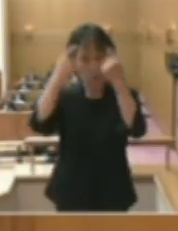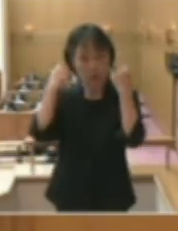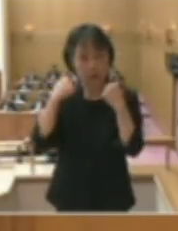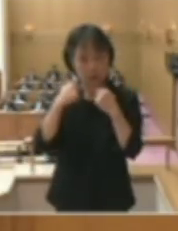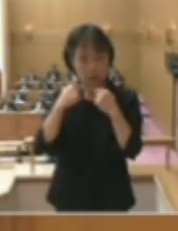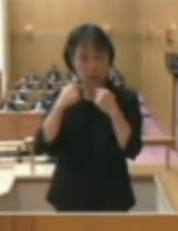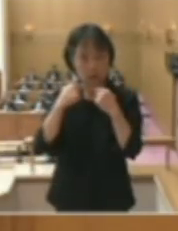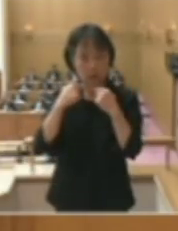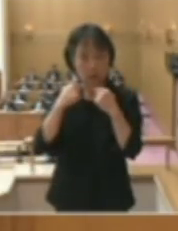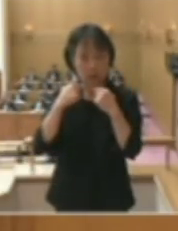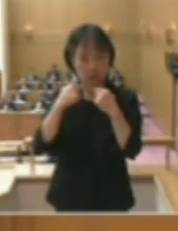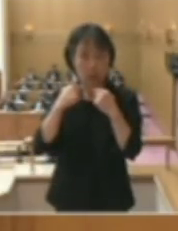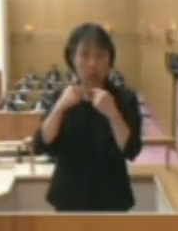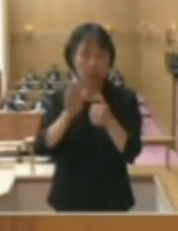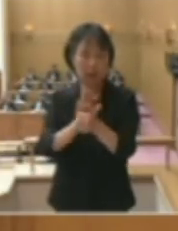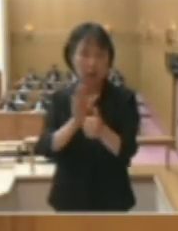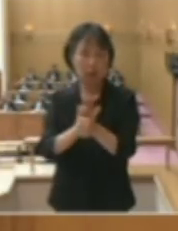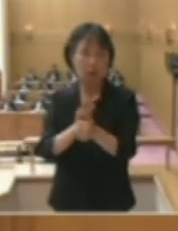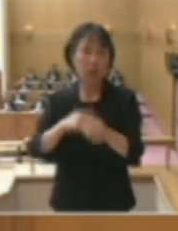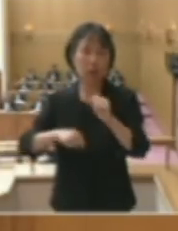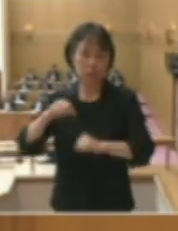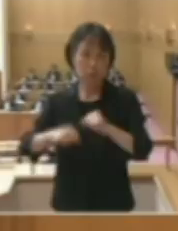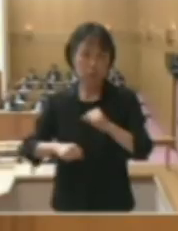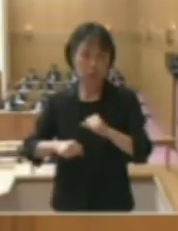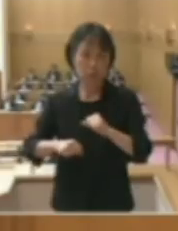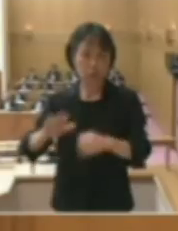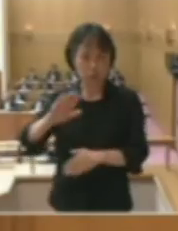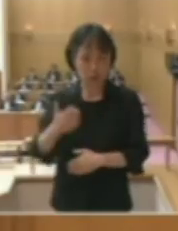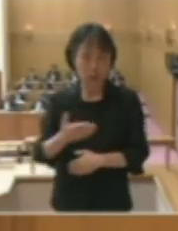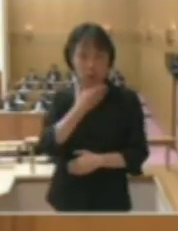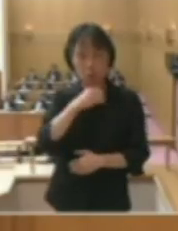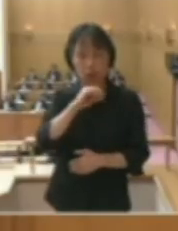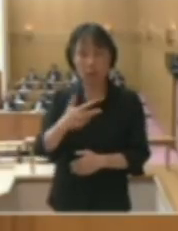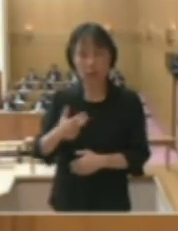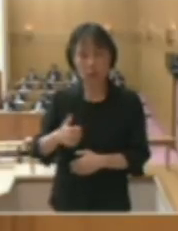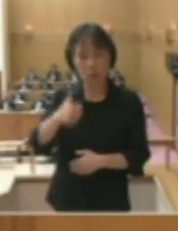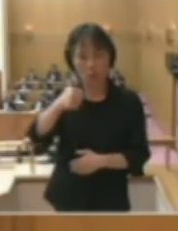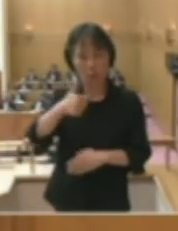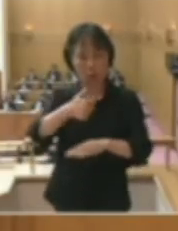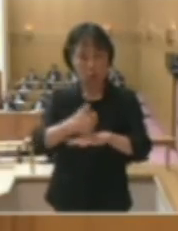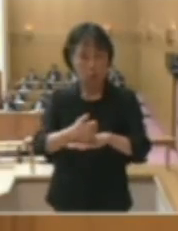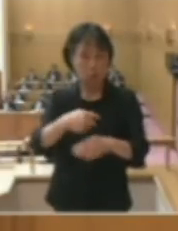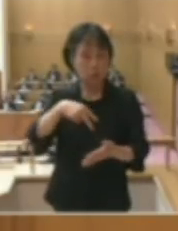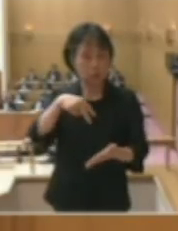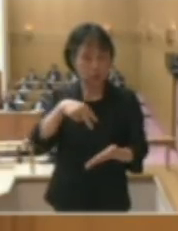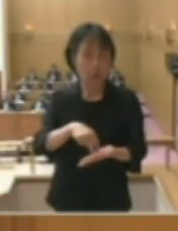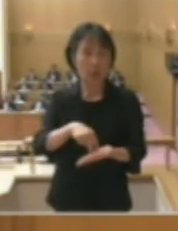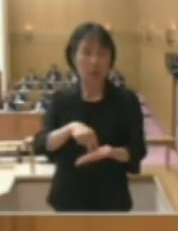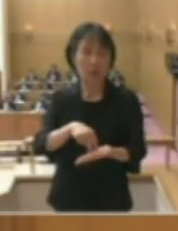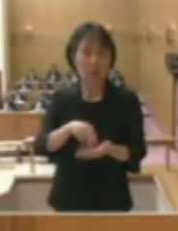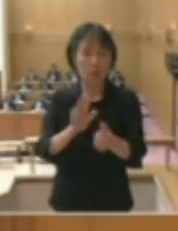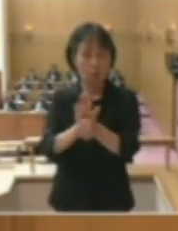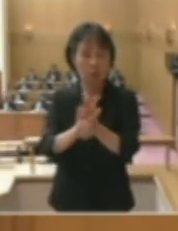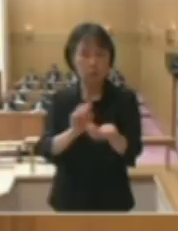自由ですが、公人たる福山市長として支援を表明されたのは、乗り合い体